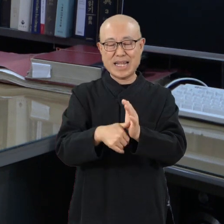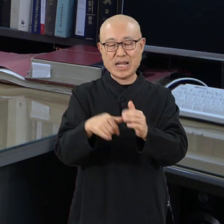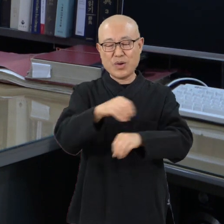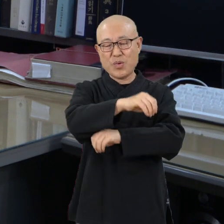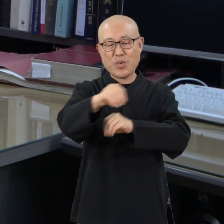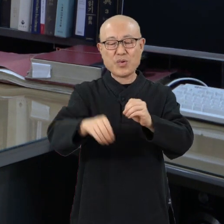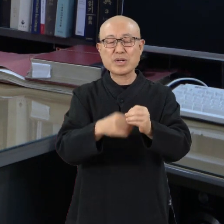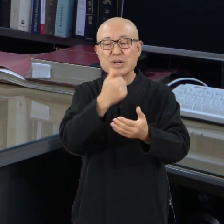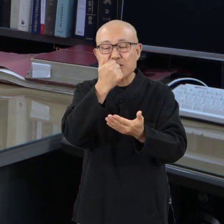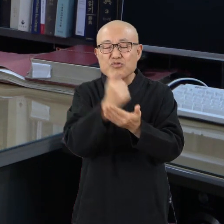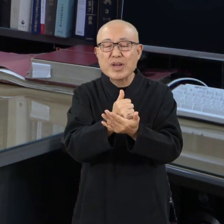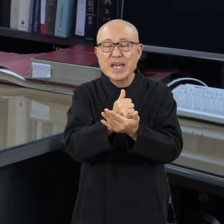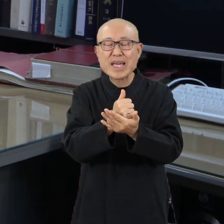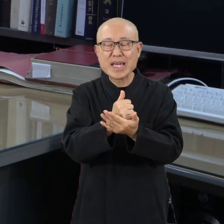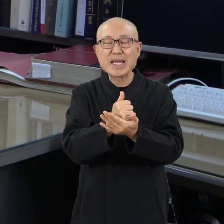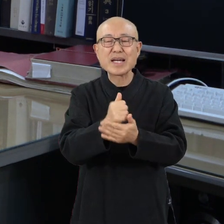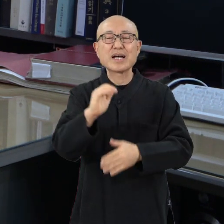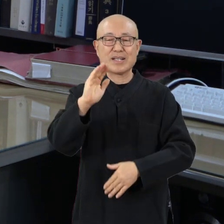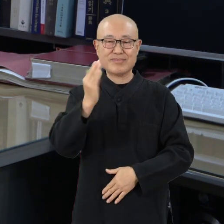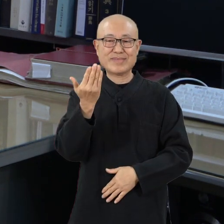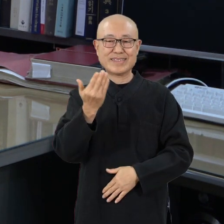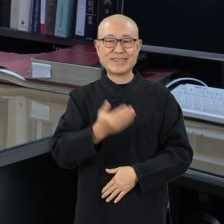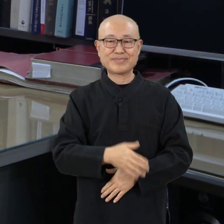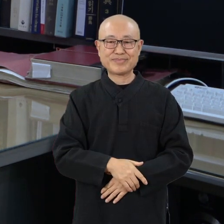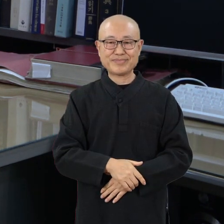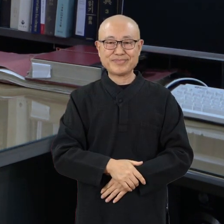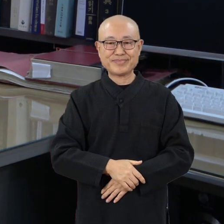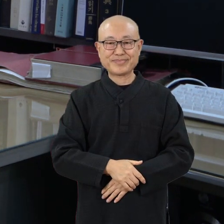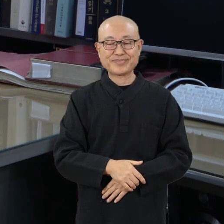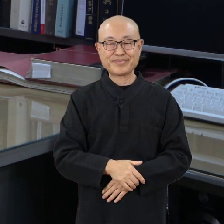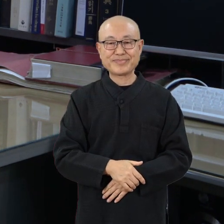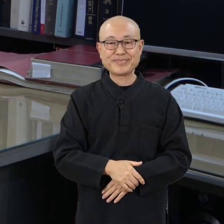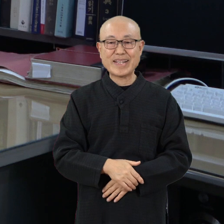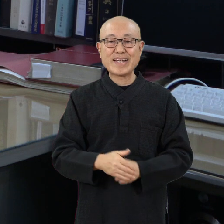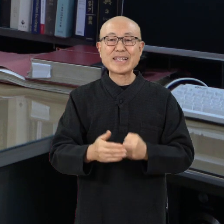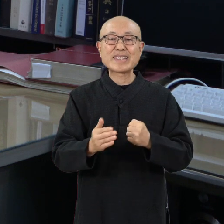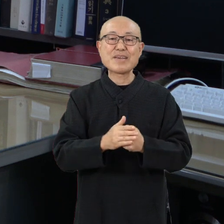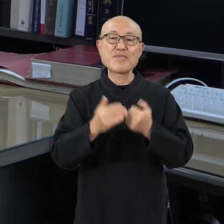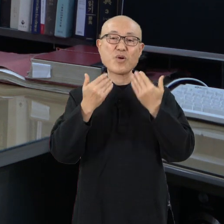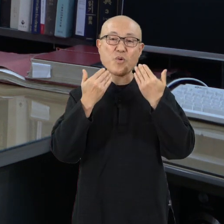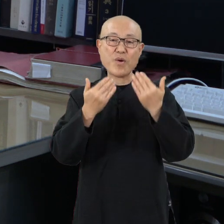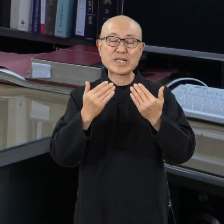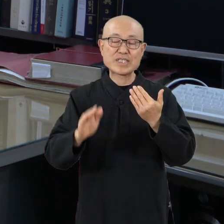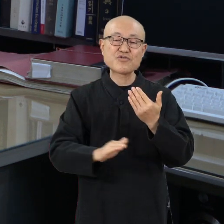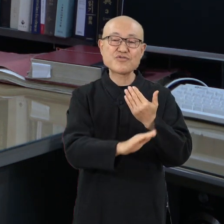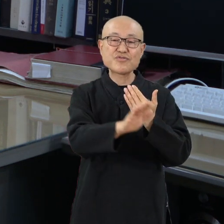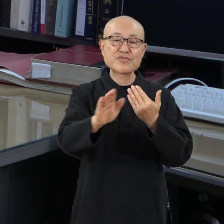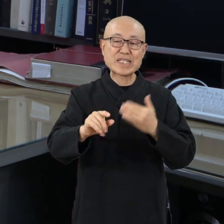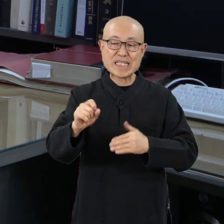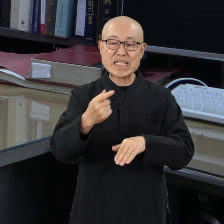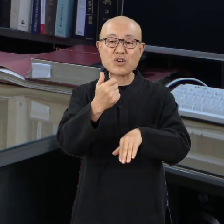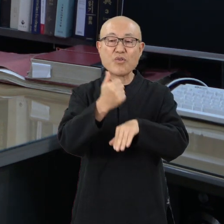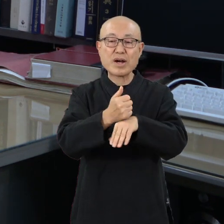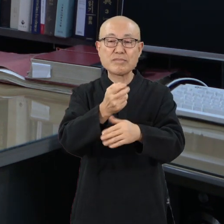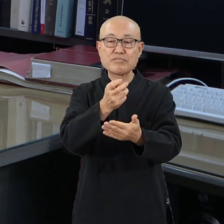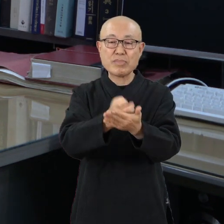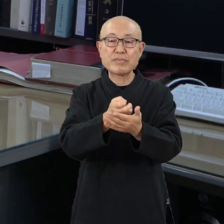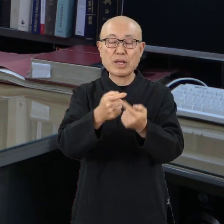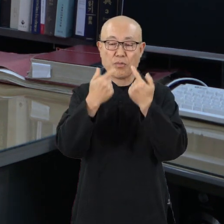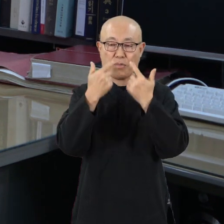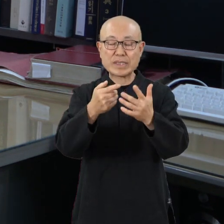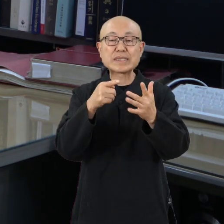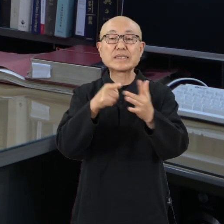이거는 무자비한 법칙이 된다. 저는 그렇게 말씀을 드려요. 그래서 철저하게 우리는 인과의 법칙에